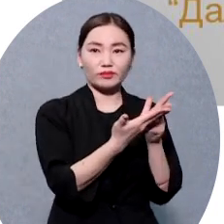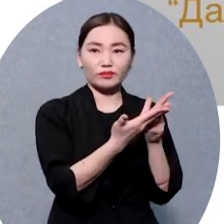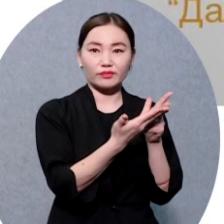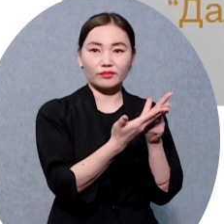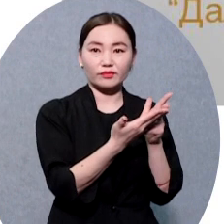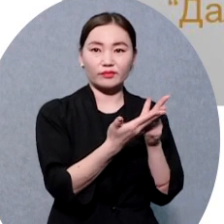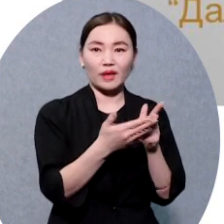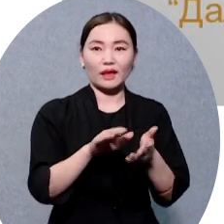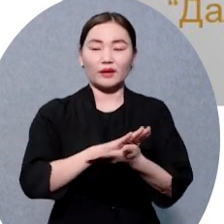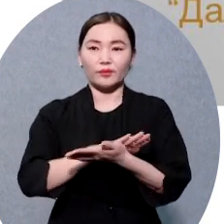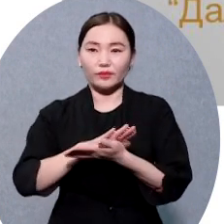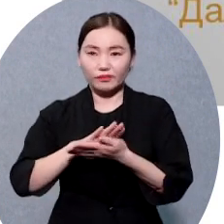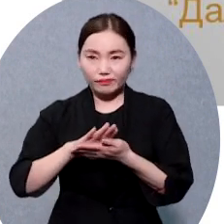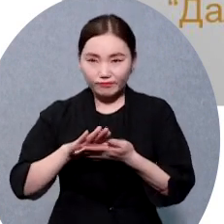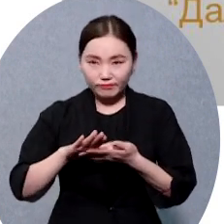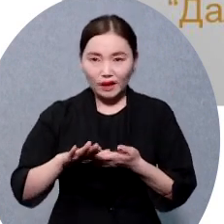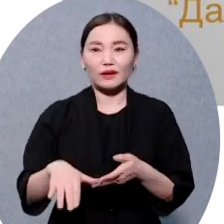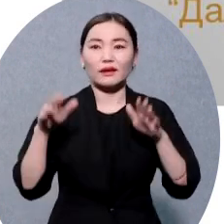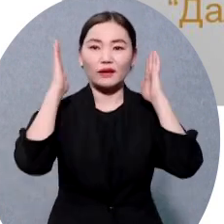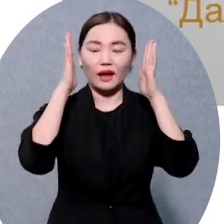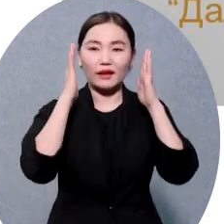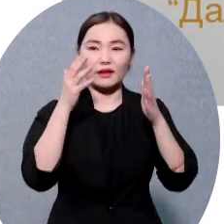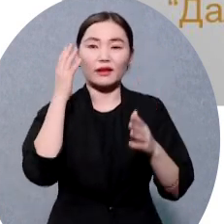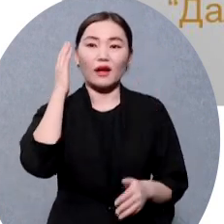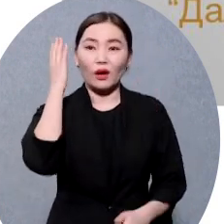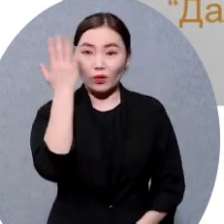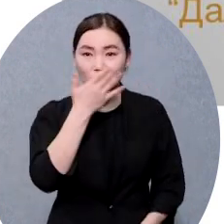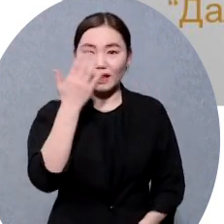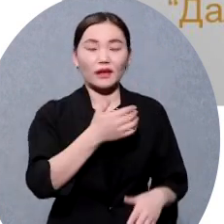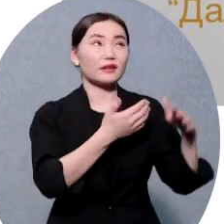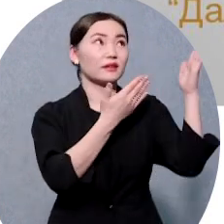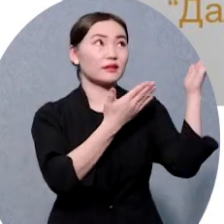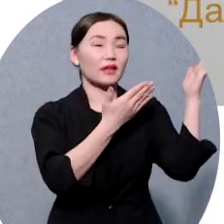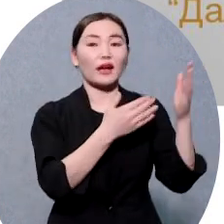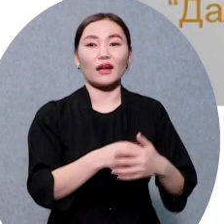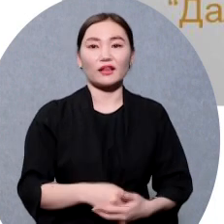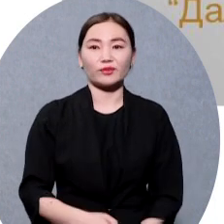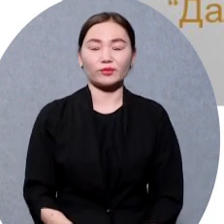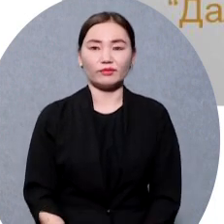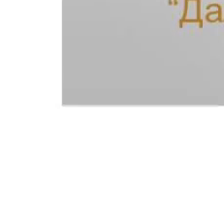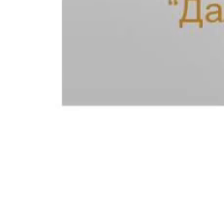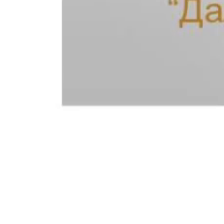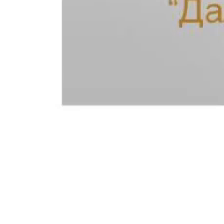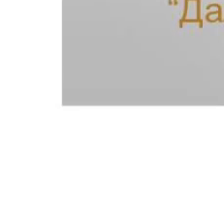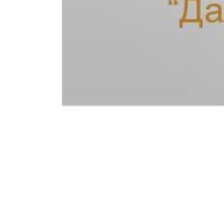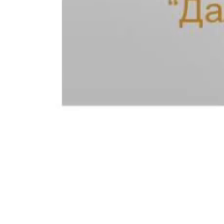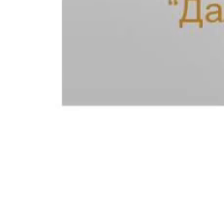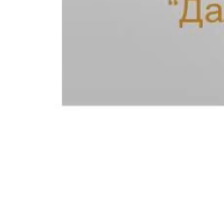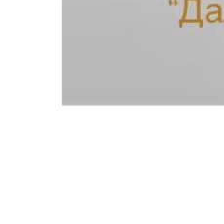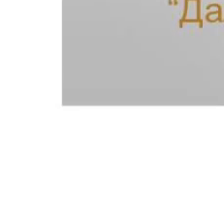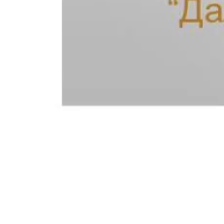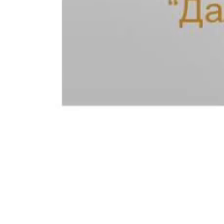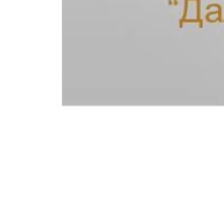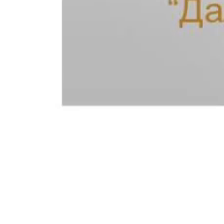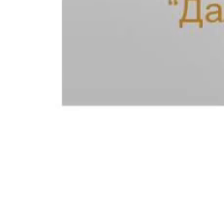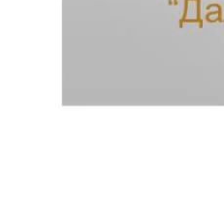үлддэг. Энэ бол бурхны хөрг юм гэж Монголын түүхэндээ бичиг тэмдэглэсэн байна. За хоёр дахь их сурвалж дээр Мөнх гуйг хааны үед